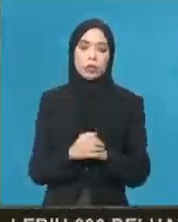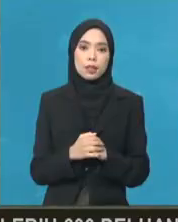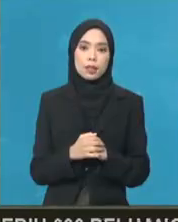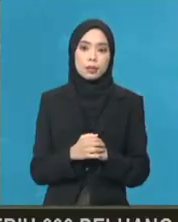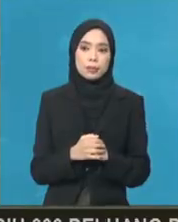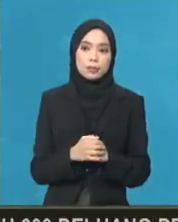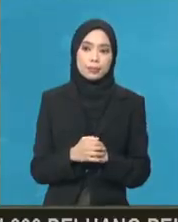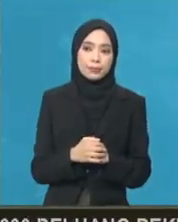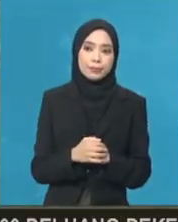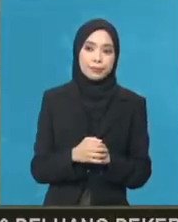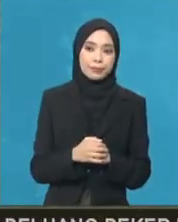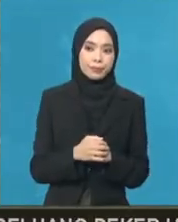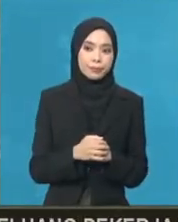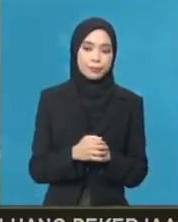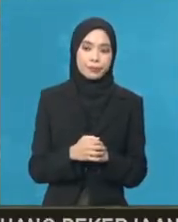ke